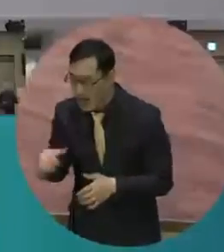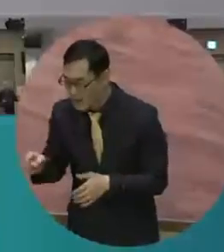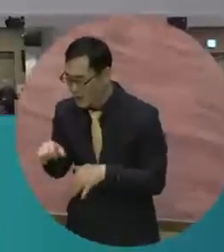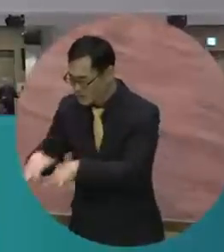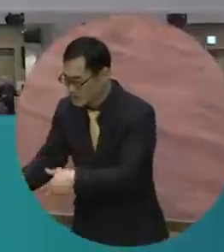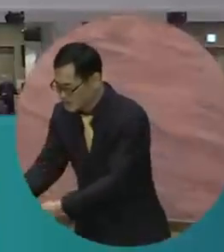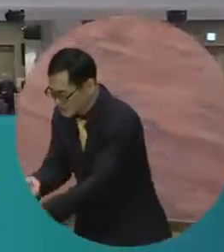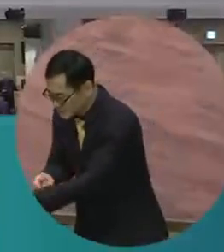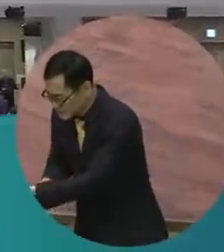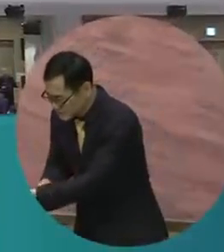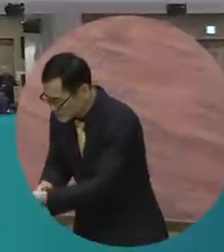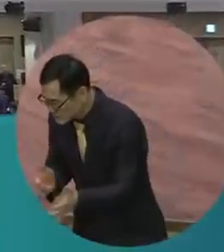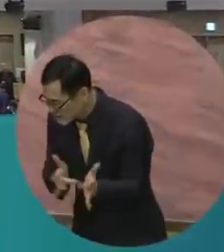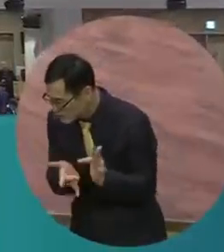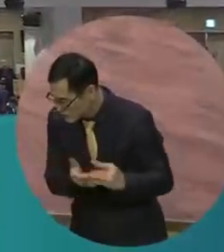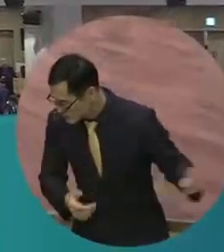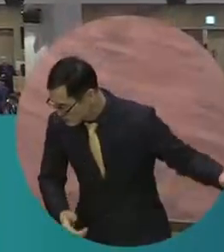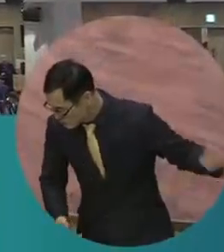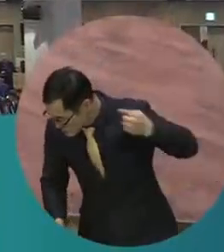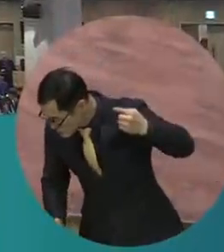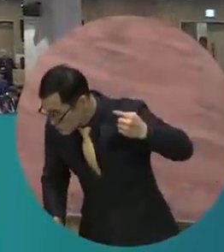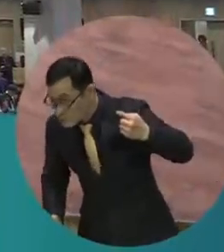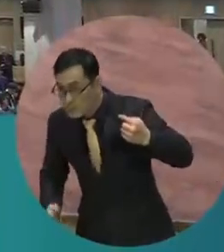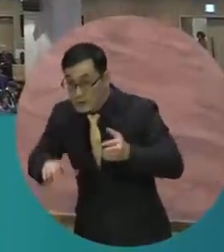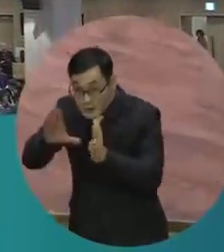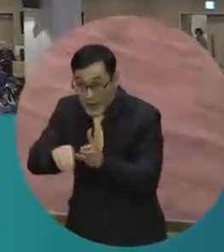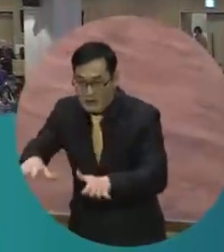후에 바다로 뛰어내리더라.